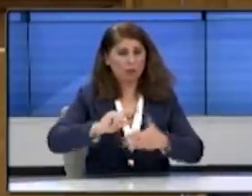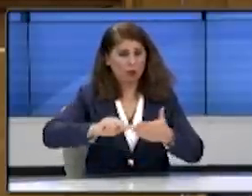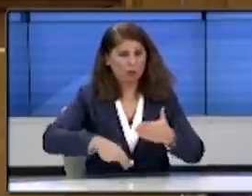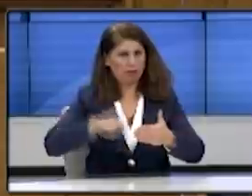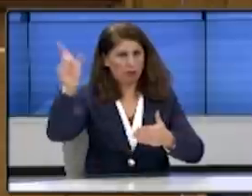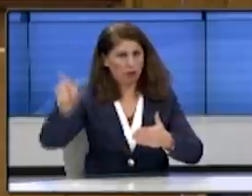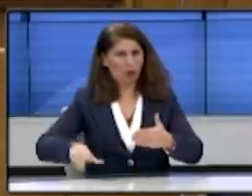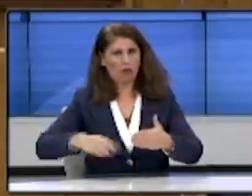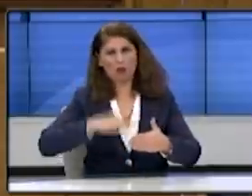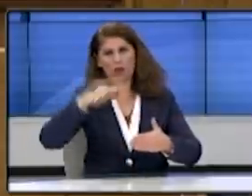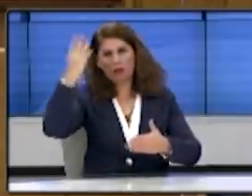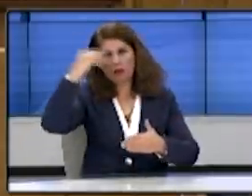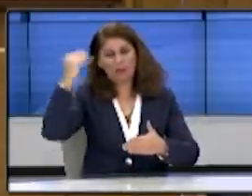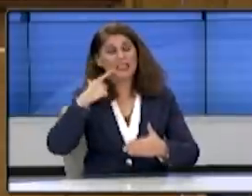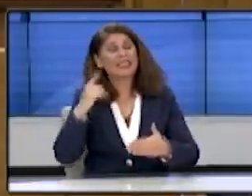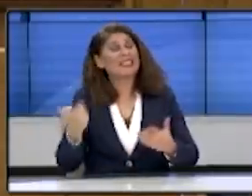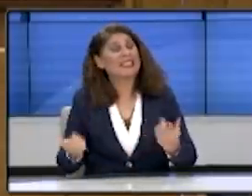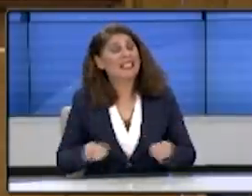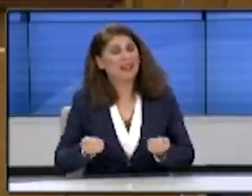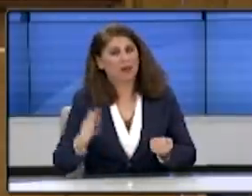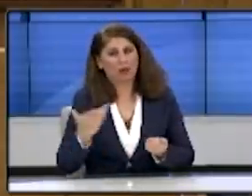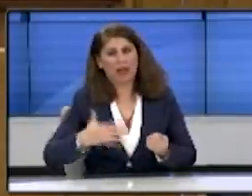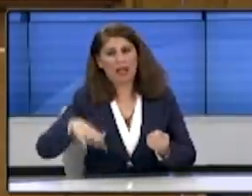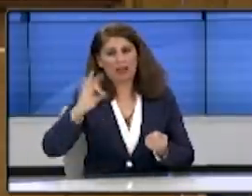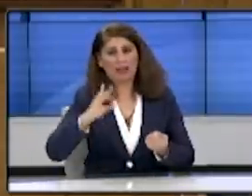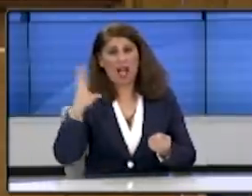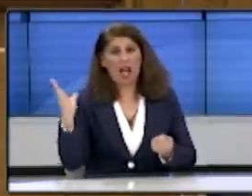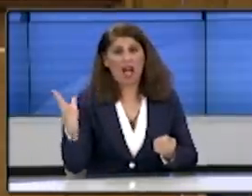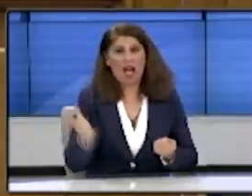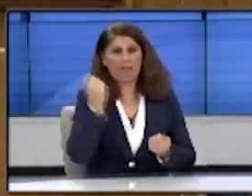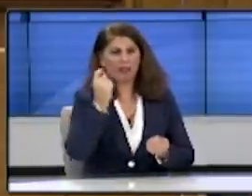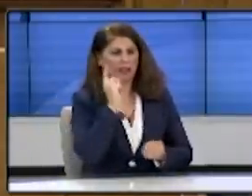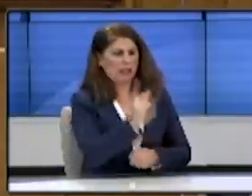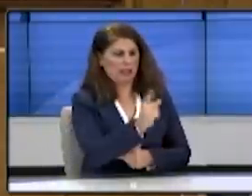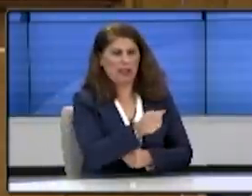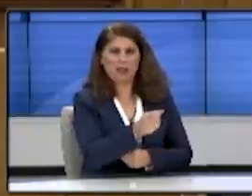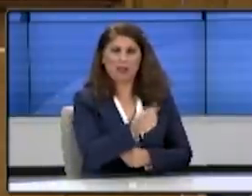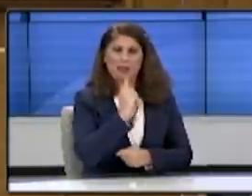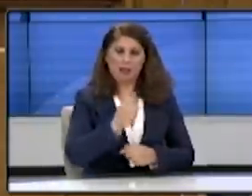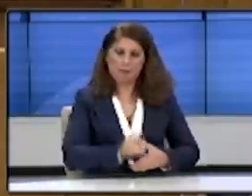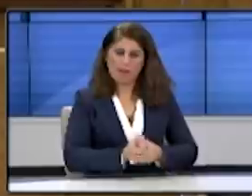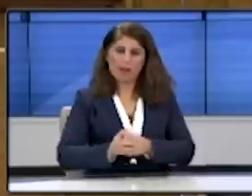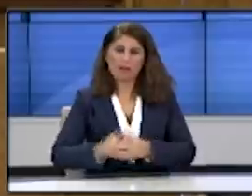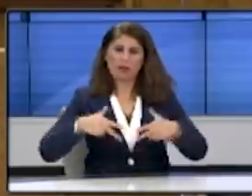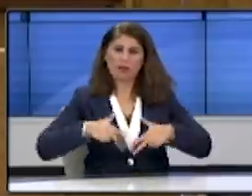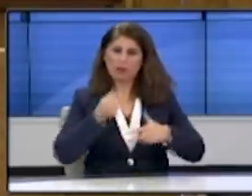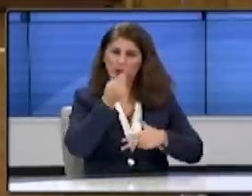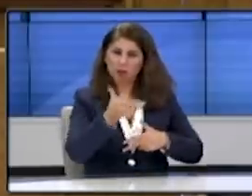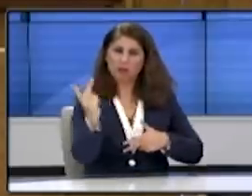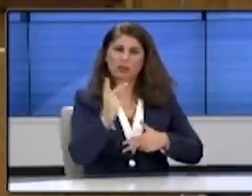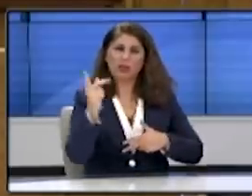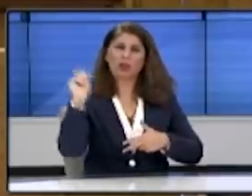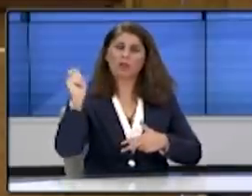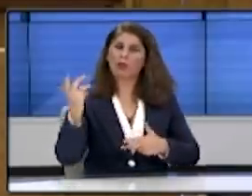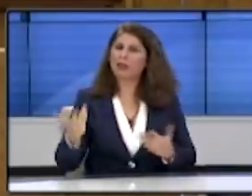υπέγραψε και ο ίδιος ο κύριος Τσίπρας. Τι θα γίνει όταν αρχίσουν οι αυστηρές συστάσεις για περιορισμό των κρατικών δαπανών